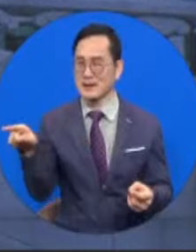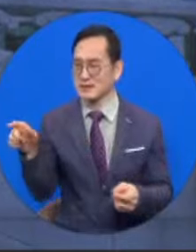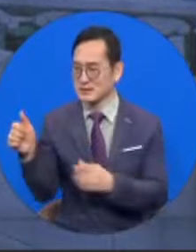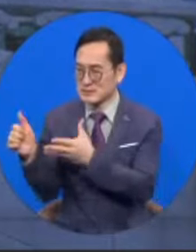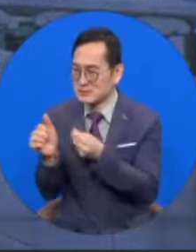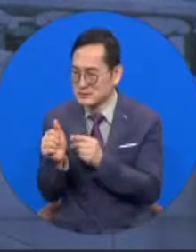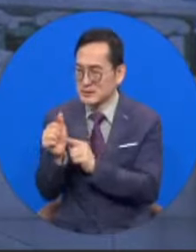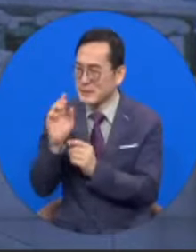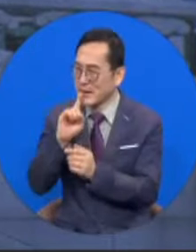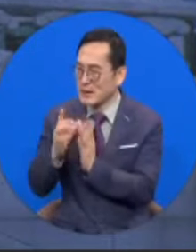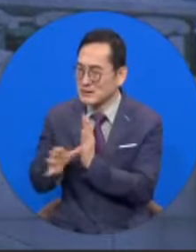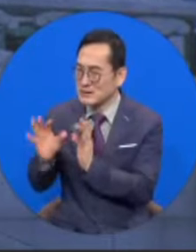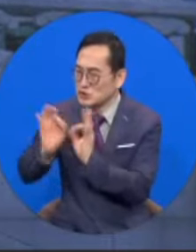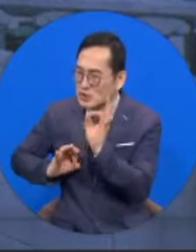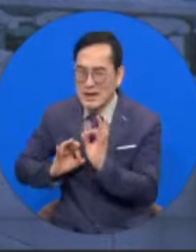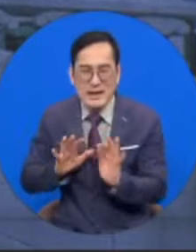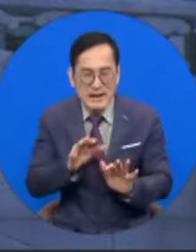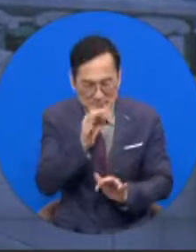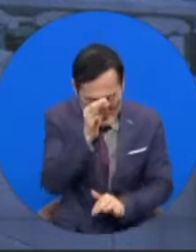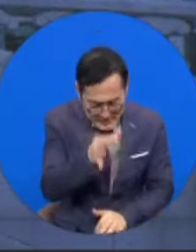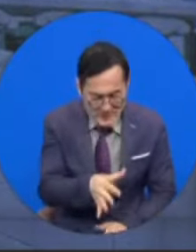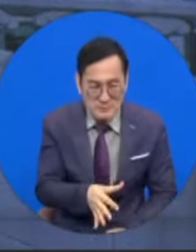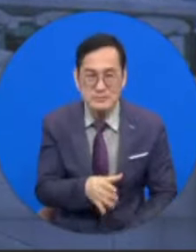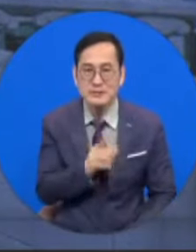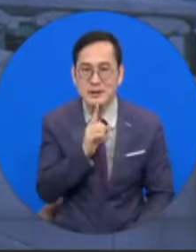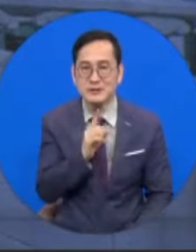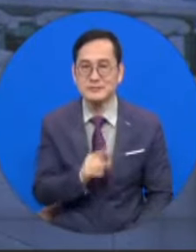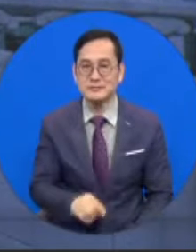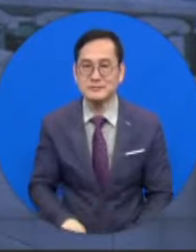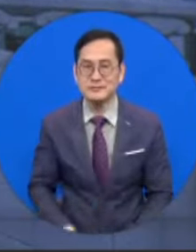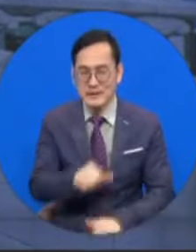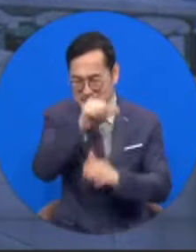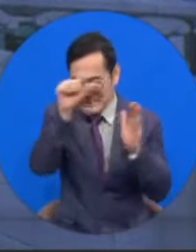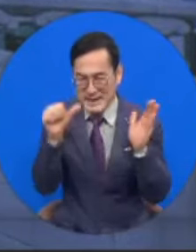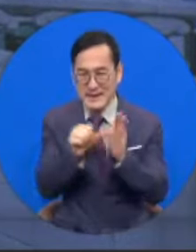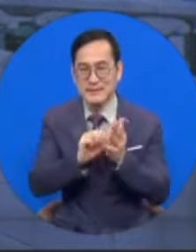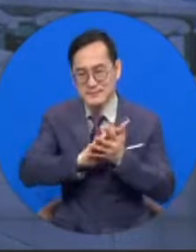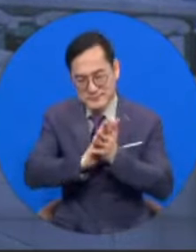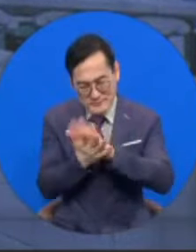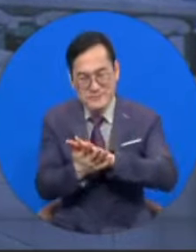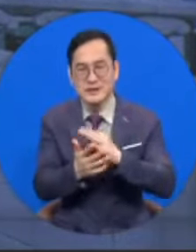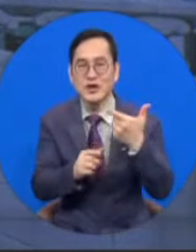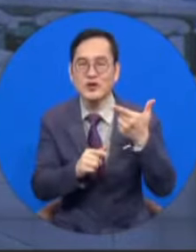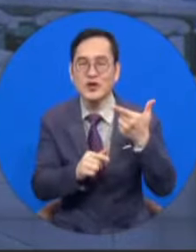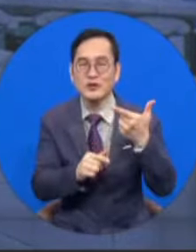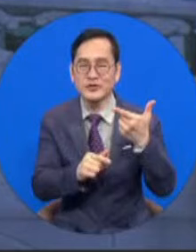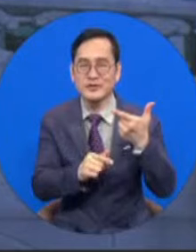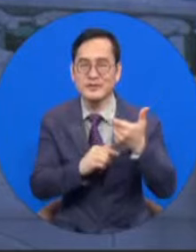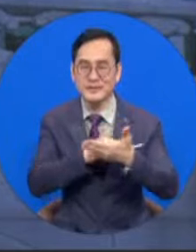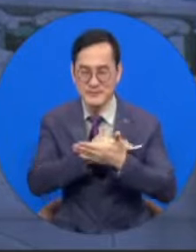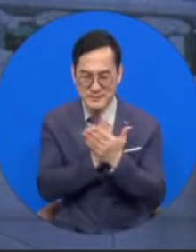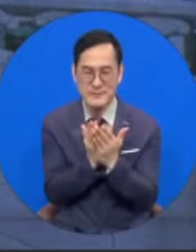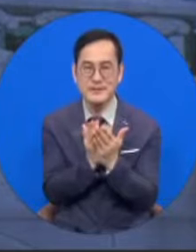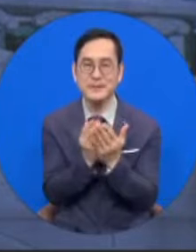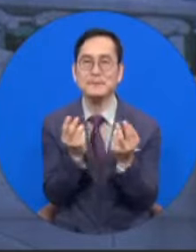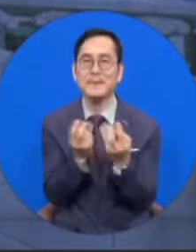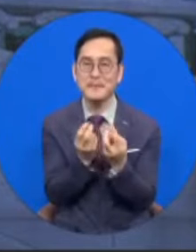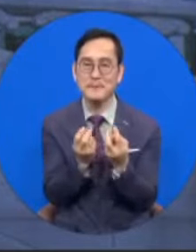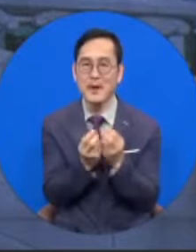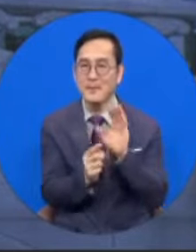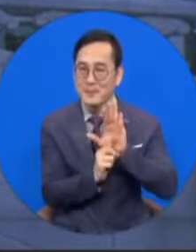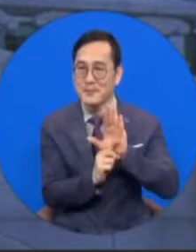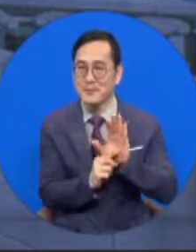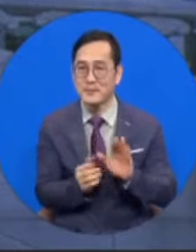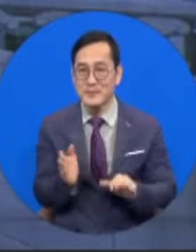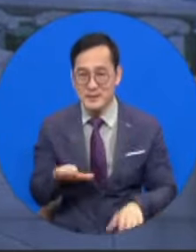아닙니까 그 이게 인생을 바꾸는 여섯 가지 방법인데 내용이 야기를